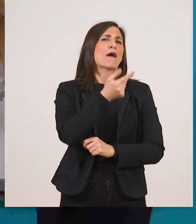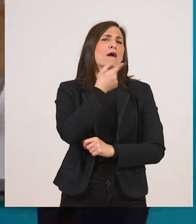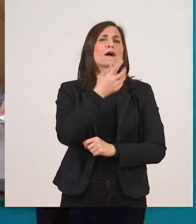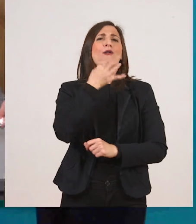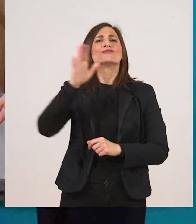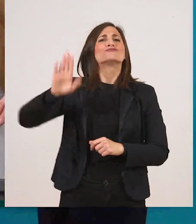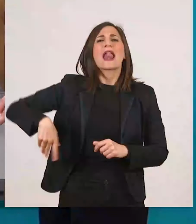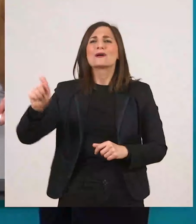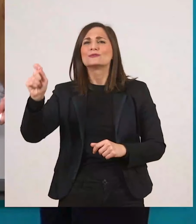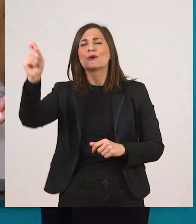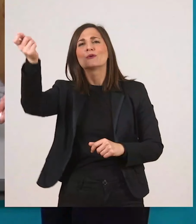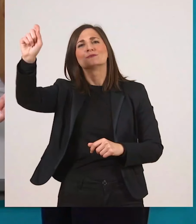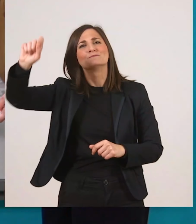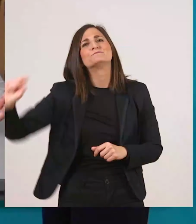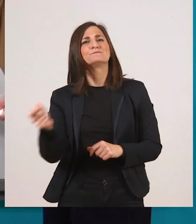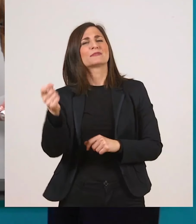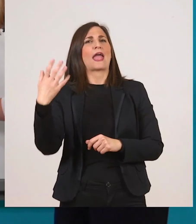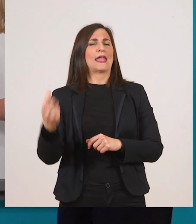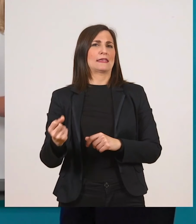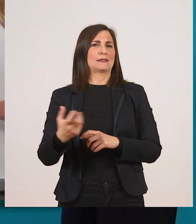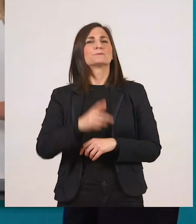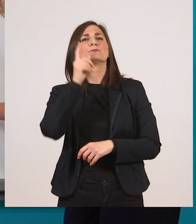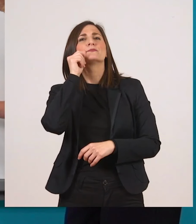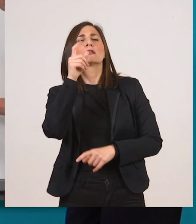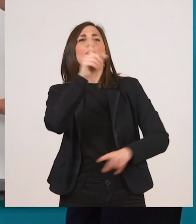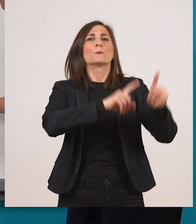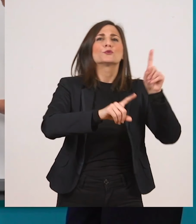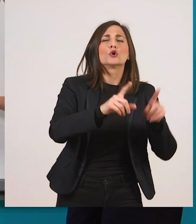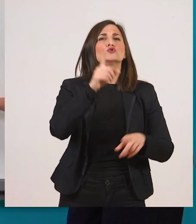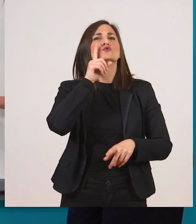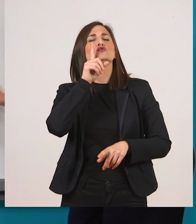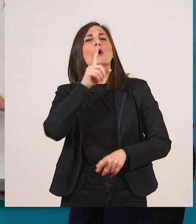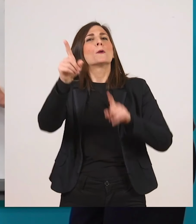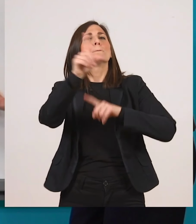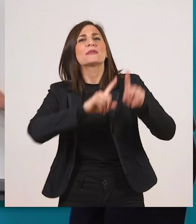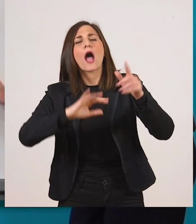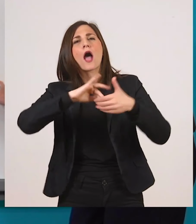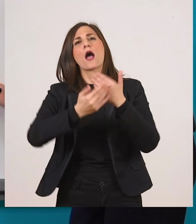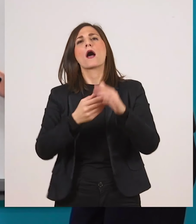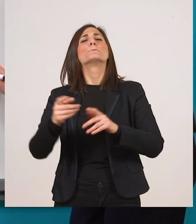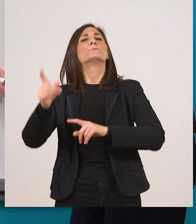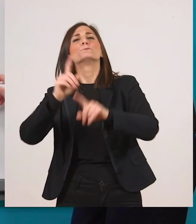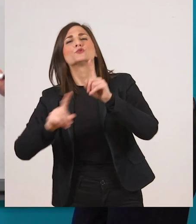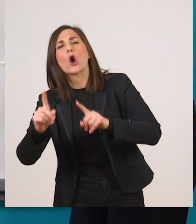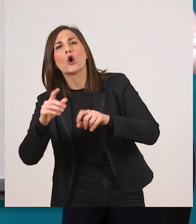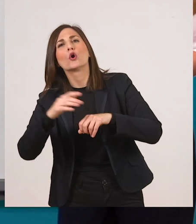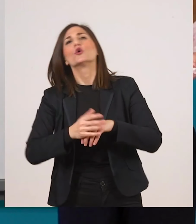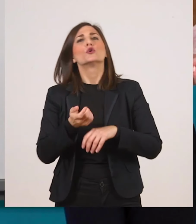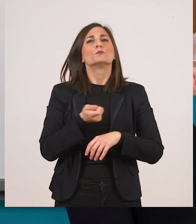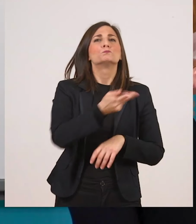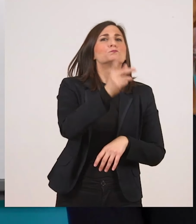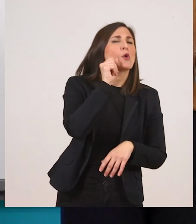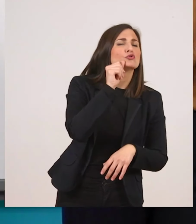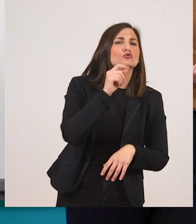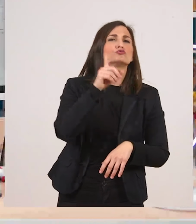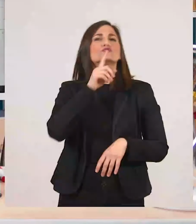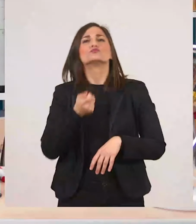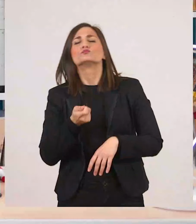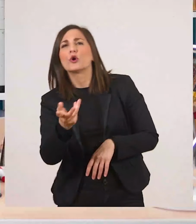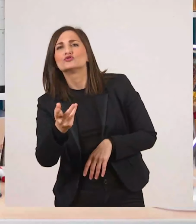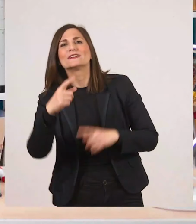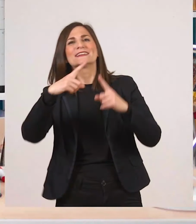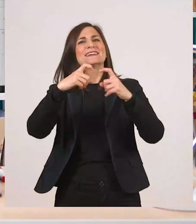ερωτηματικό. Ποιος, ποια, ποιο. Πόσος, πόσοι, πόσο. Το τι που δεν κλείνεται.